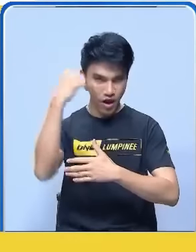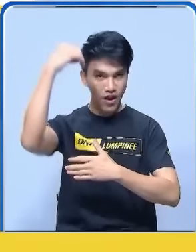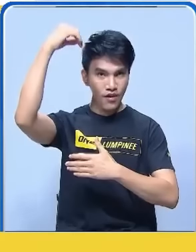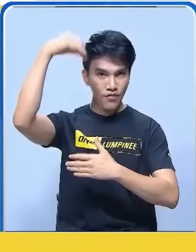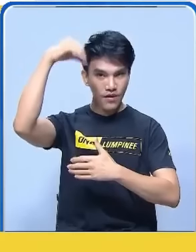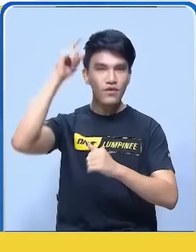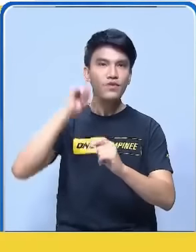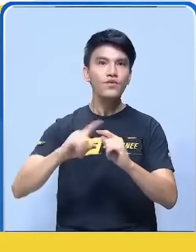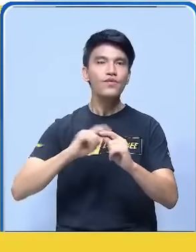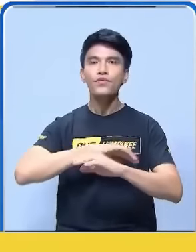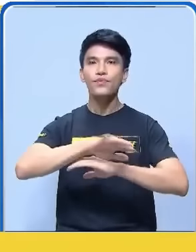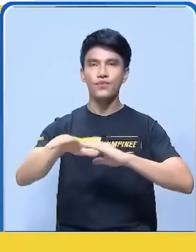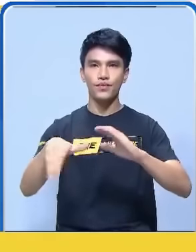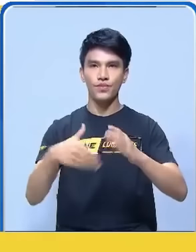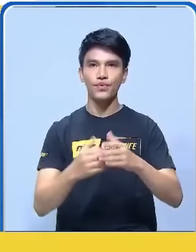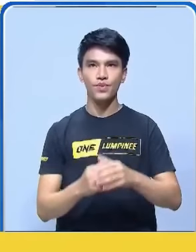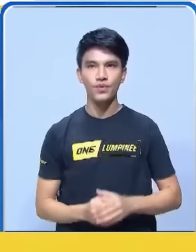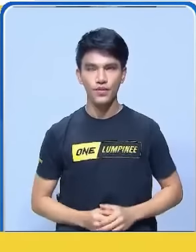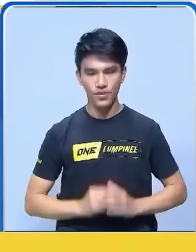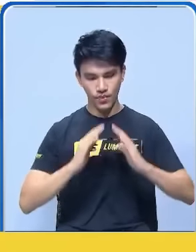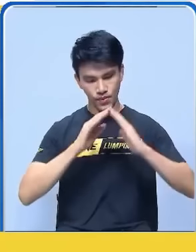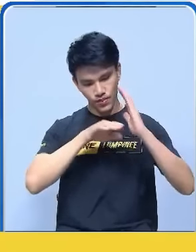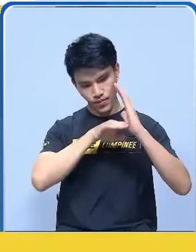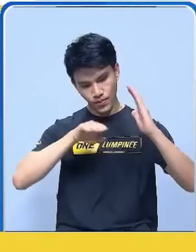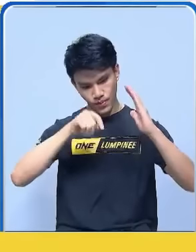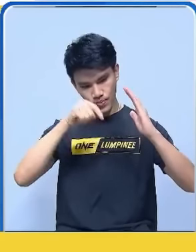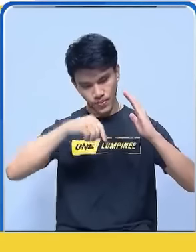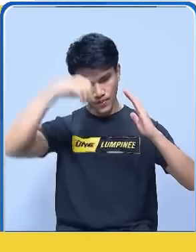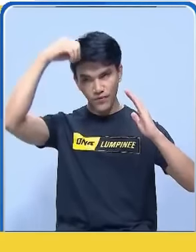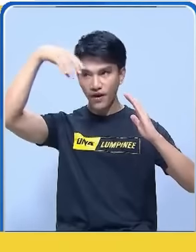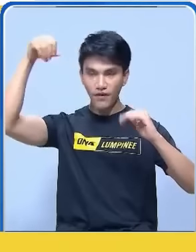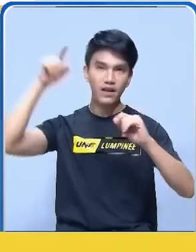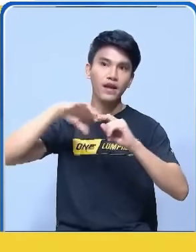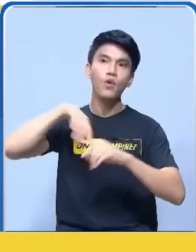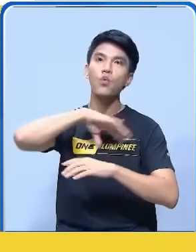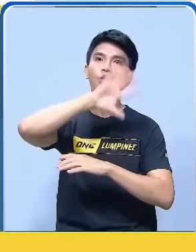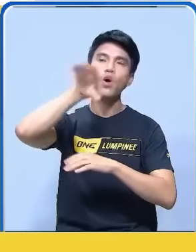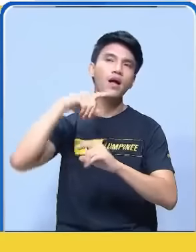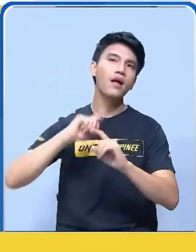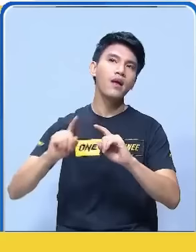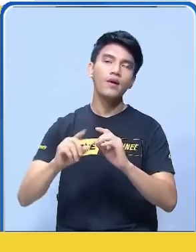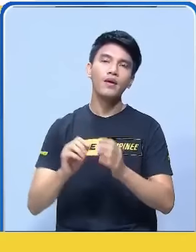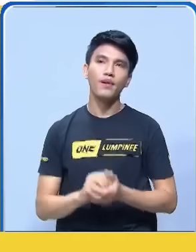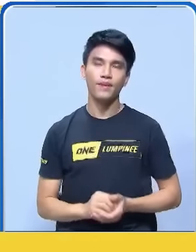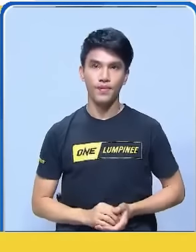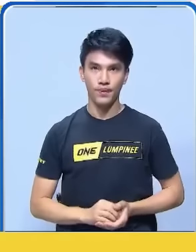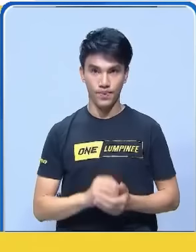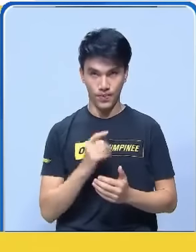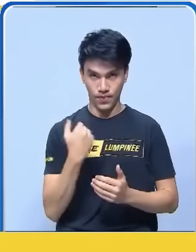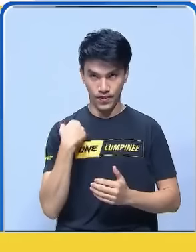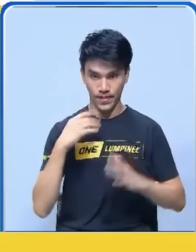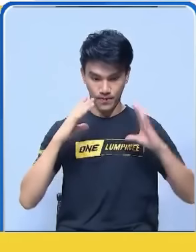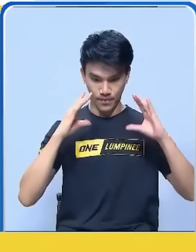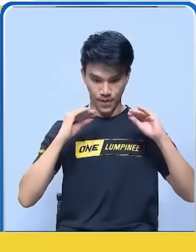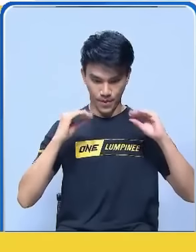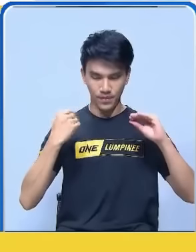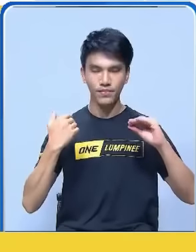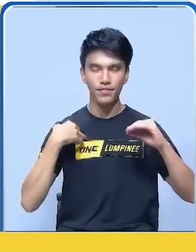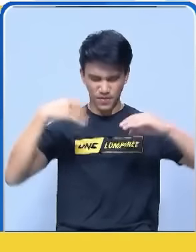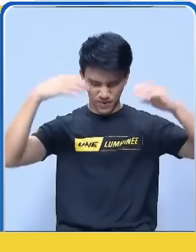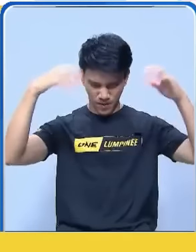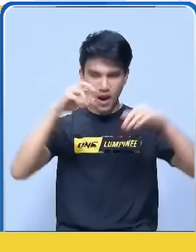ไฟไปให้หมดนะหรือแม้แต่เพดานชั้นหนึ่งเนี่ยโคมไฟเอ่ยหรือพัดลมเพดานเอ่ยไม่ได้โดนน้ำก็จริงแต่มันมีความชื้นไงฮะก็มีผลต่อระบ